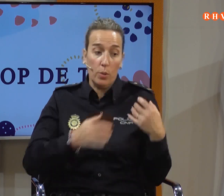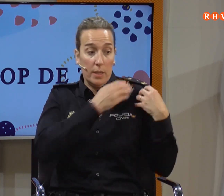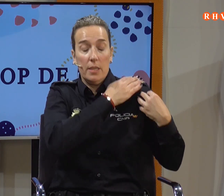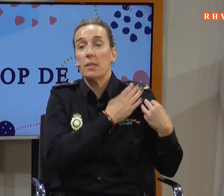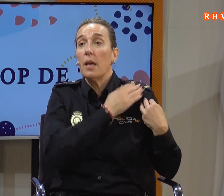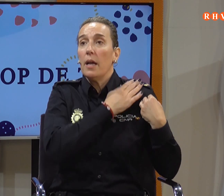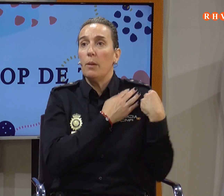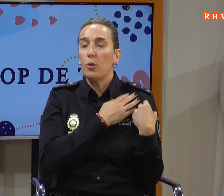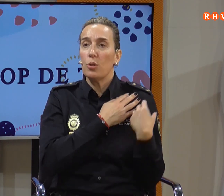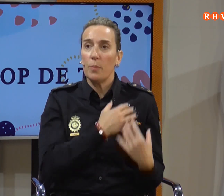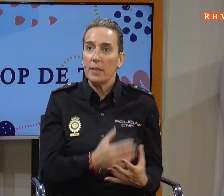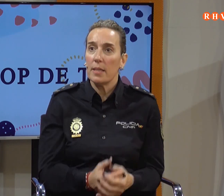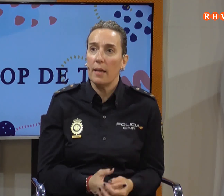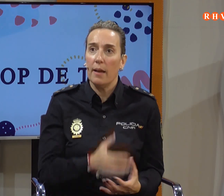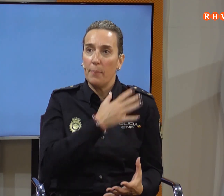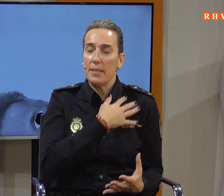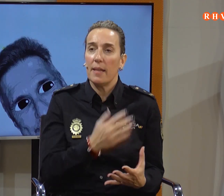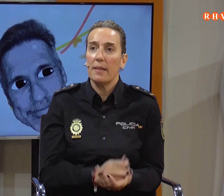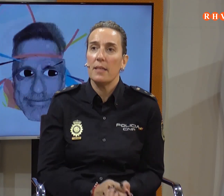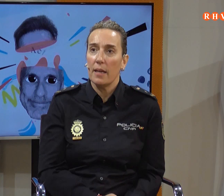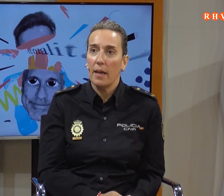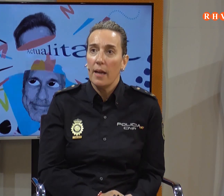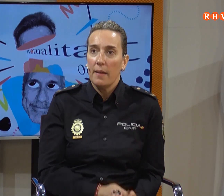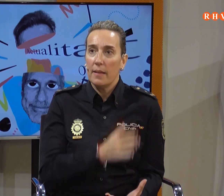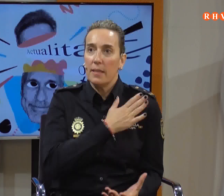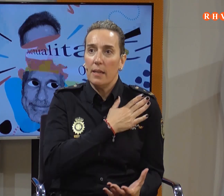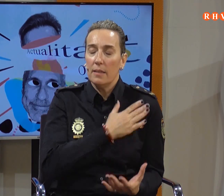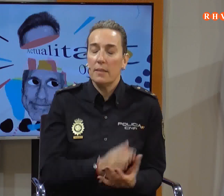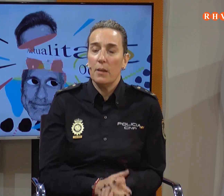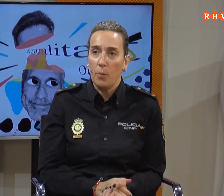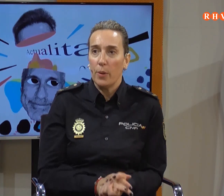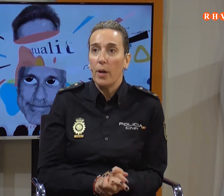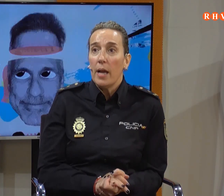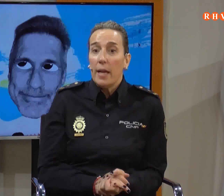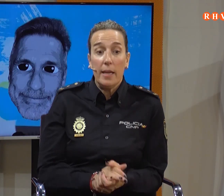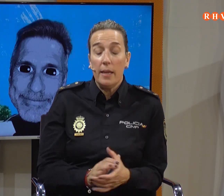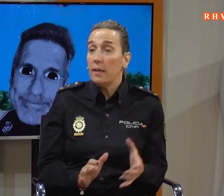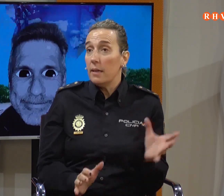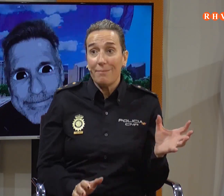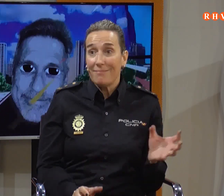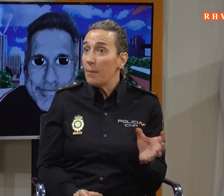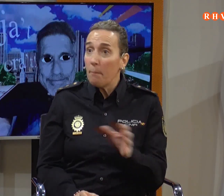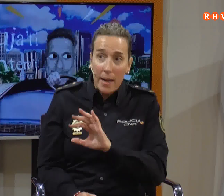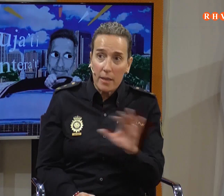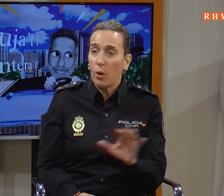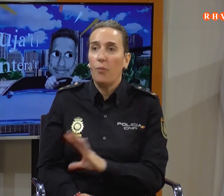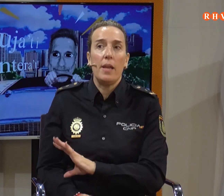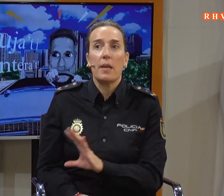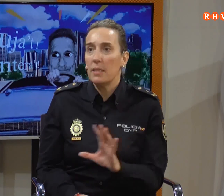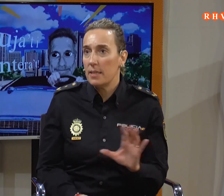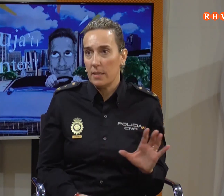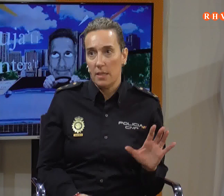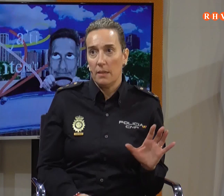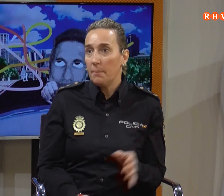més segur que si és el bolso només penjat des de l'ombro. I mai